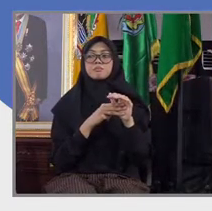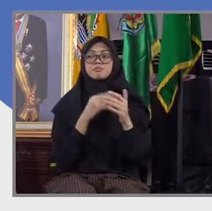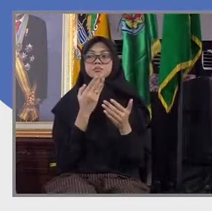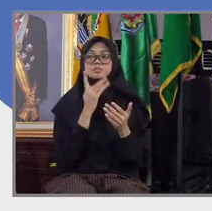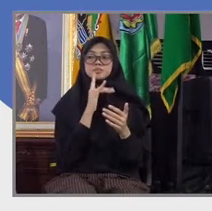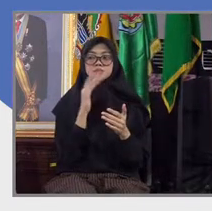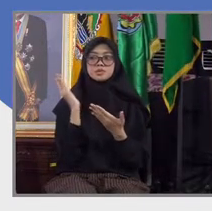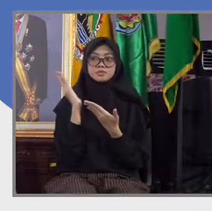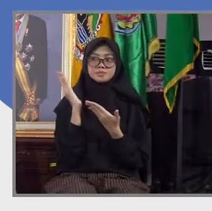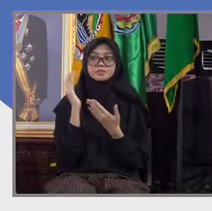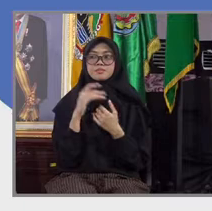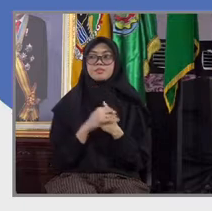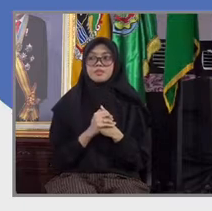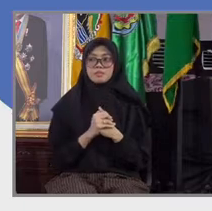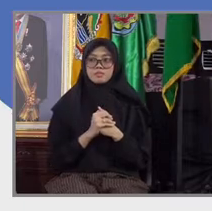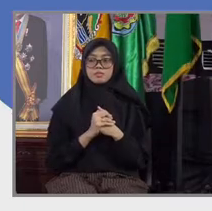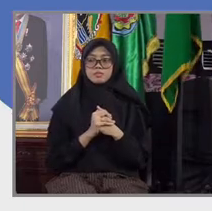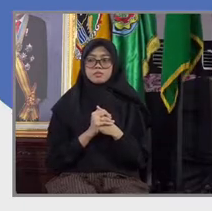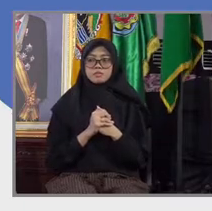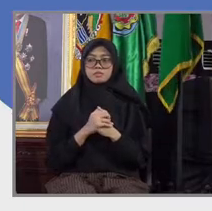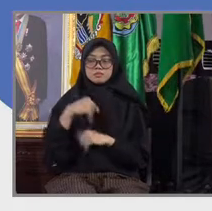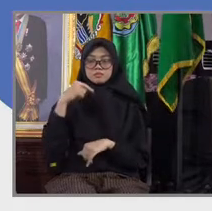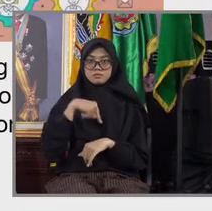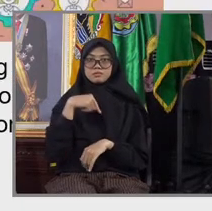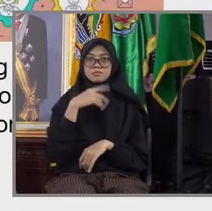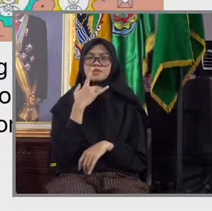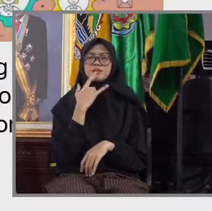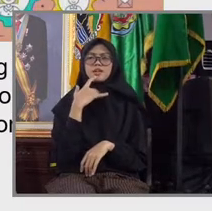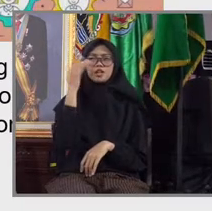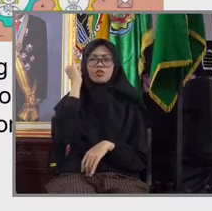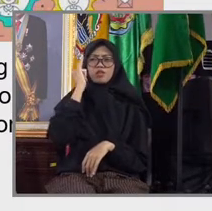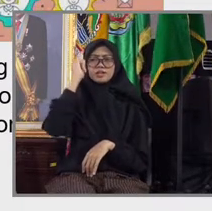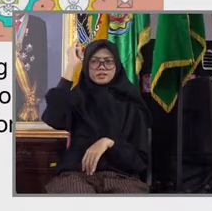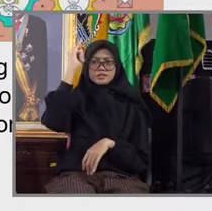kegiatan yang ada. Sekarang masalah inovasi.